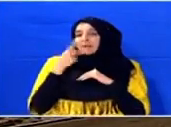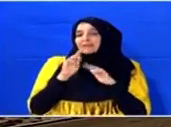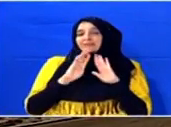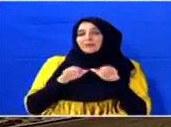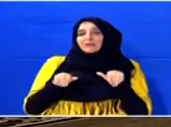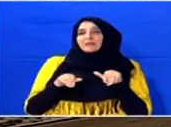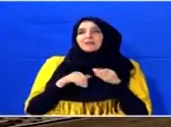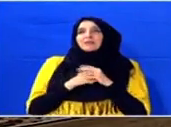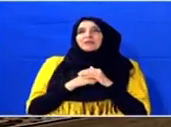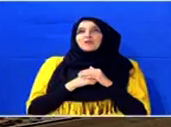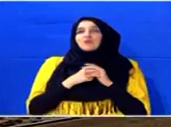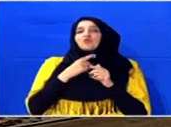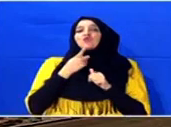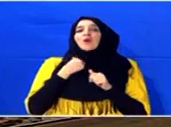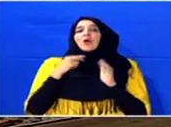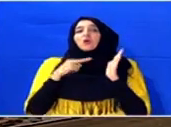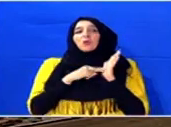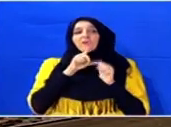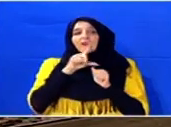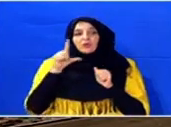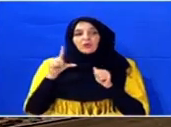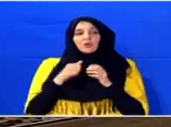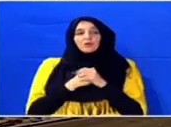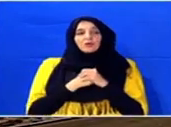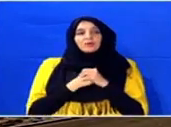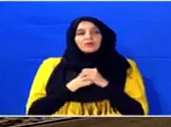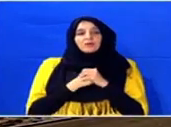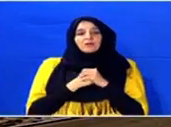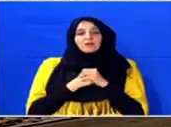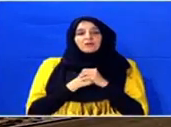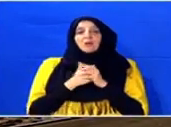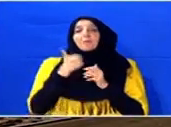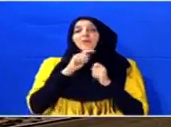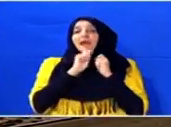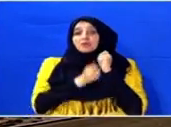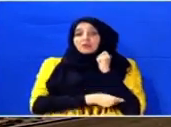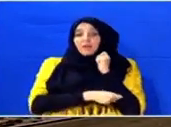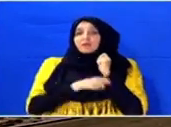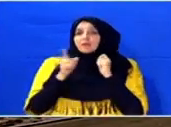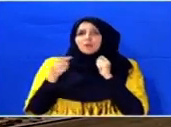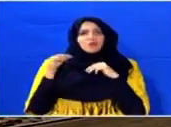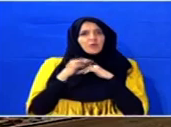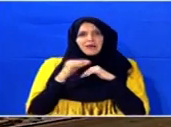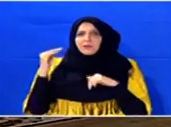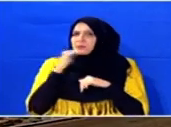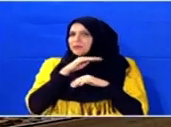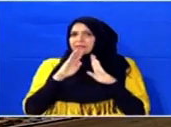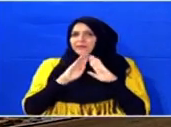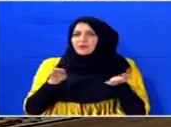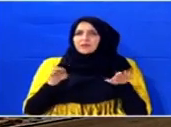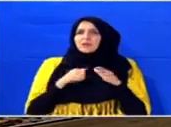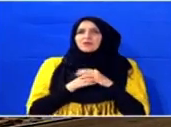2022 الاسبوع الاول رفع دعوى الطلاق في نوفمبر